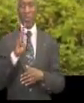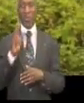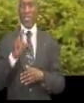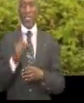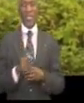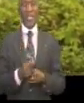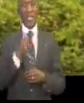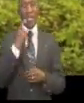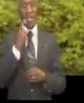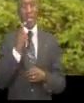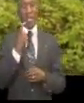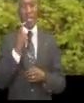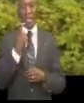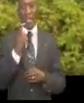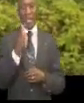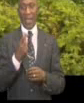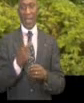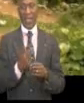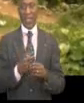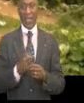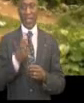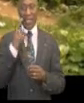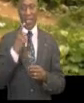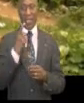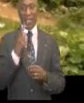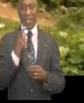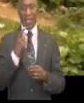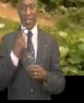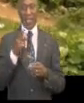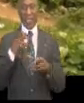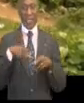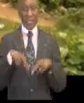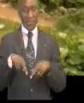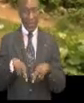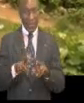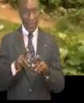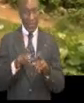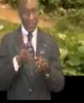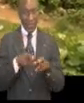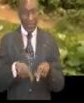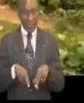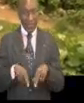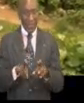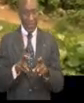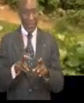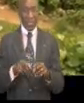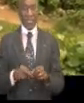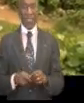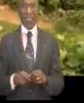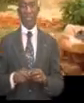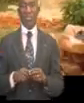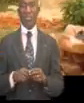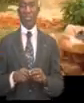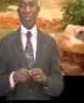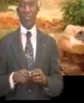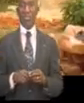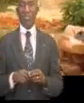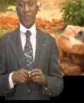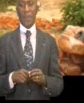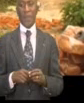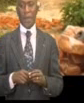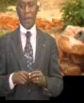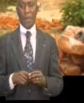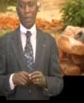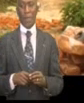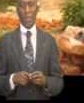bien partie de la parcelle concernée. Et la construction de ce mur n'est pas nécessairement un délit. Néanmoins, si l'intérêt public se